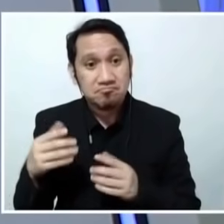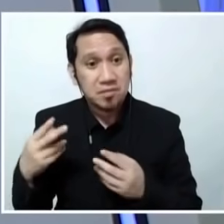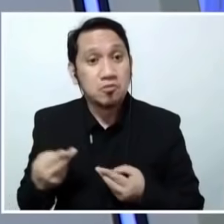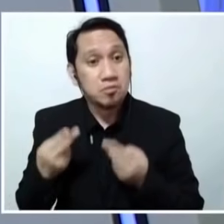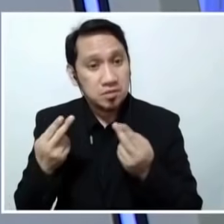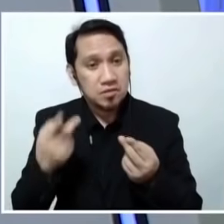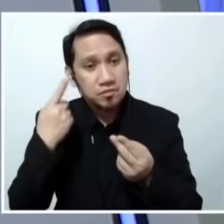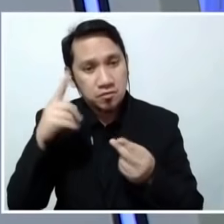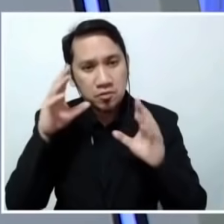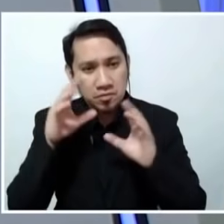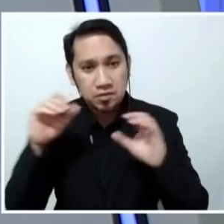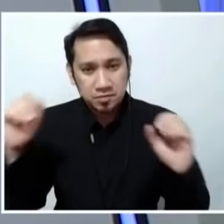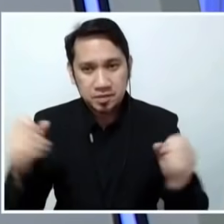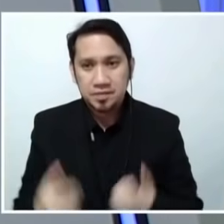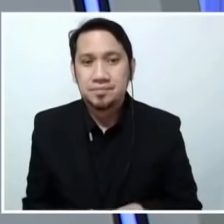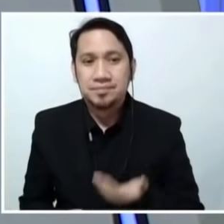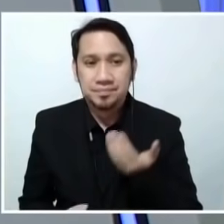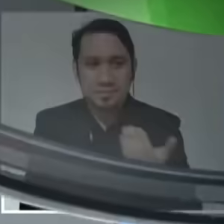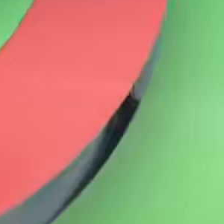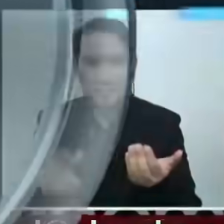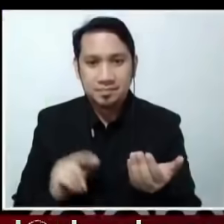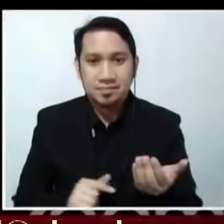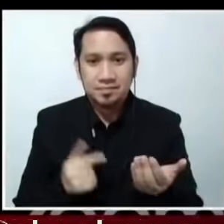Nagpapatrol, ina-reformina.